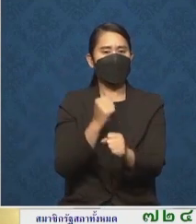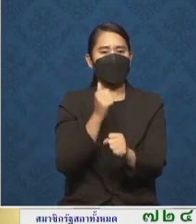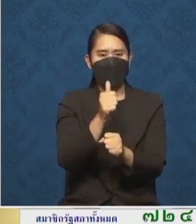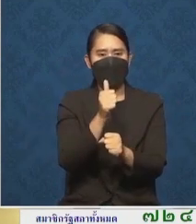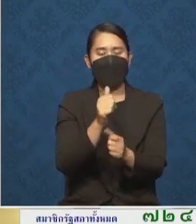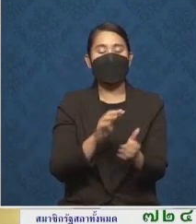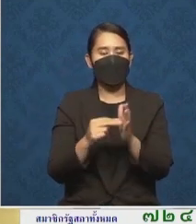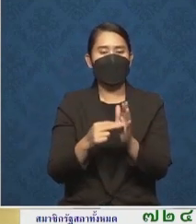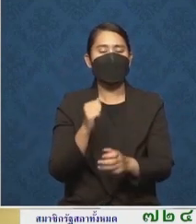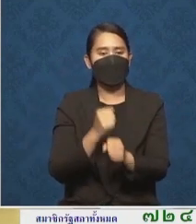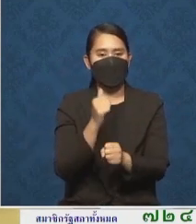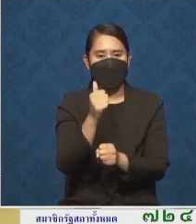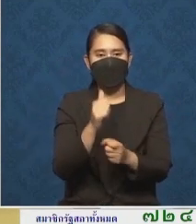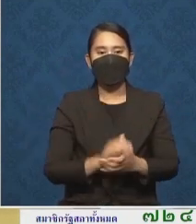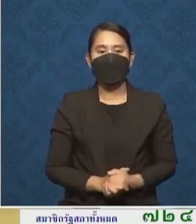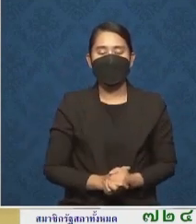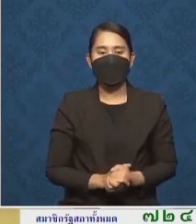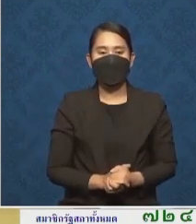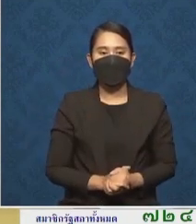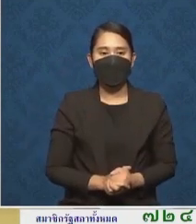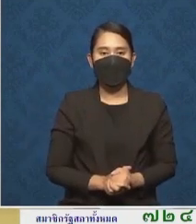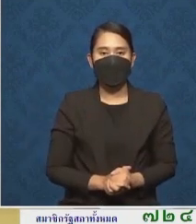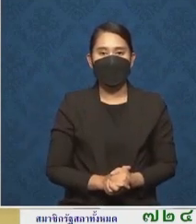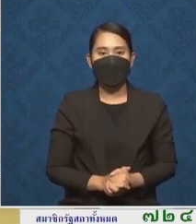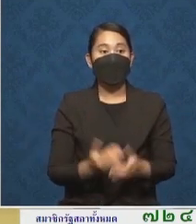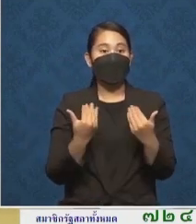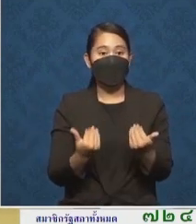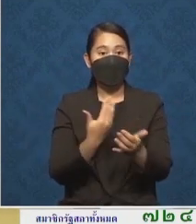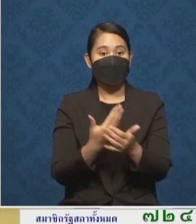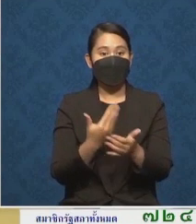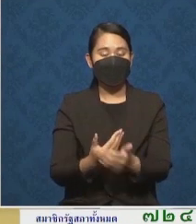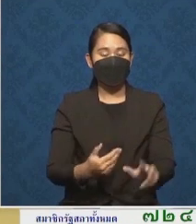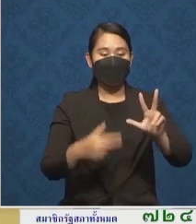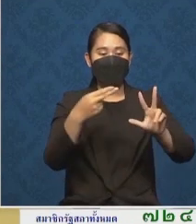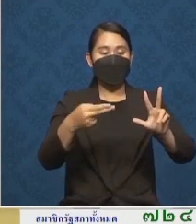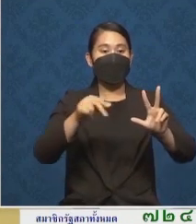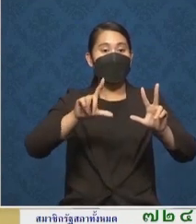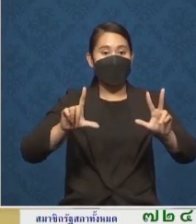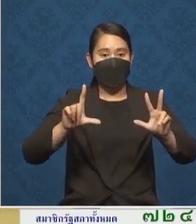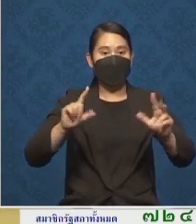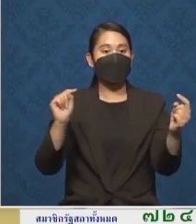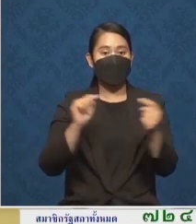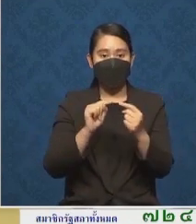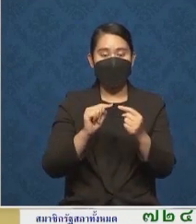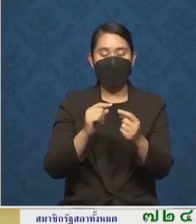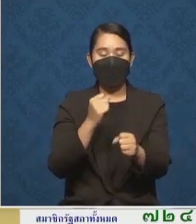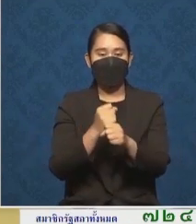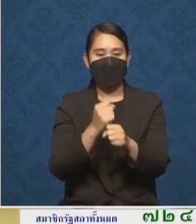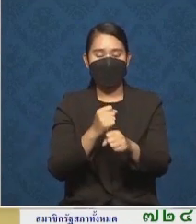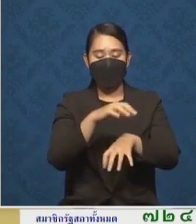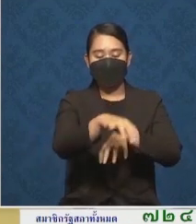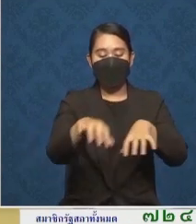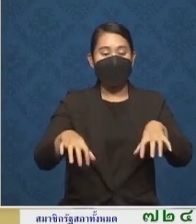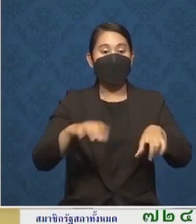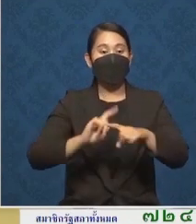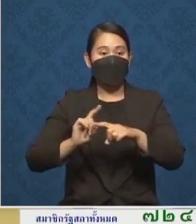ก็เป็ไปได้วันนี้เราใช้เงิน 30 ล้านเกี่วกับกิจการสซ่อมทงหลายแต่เรากตอง